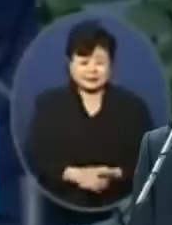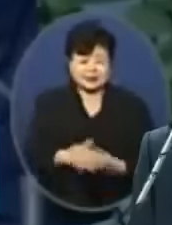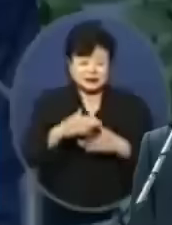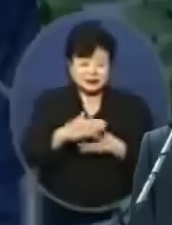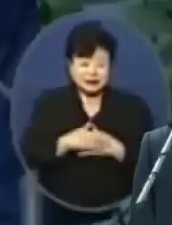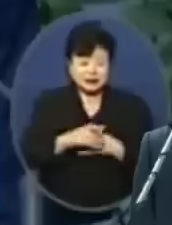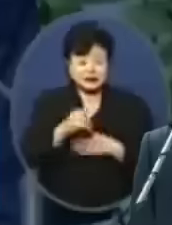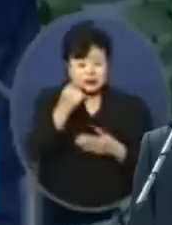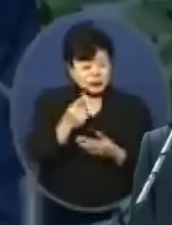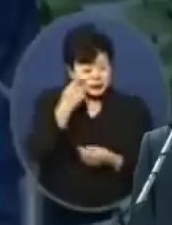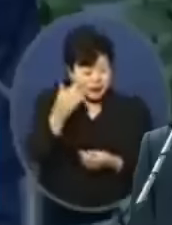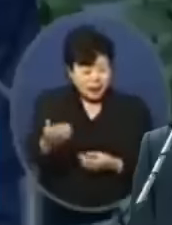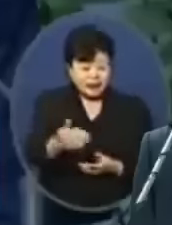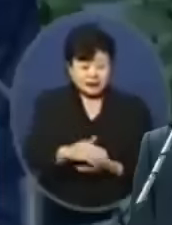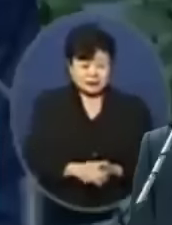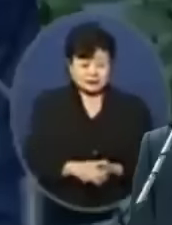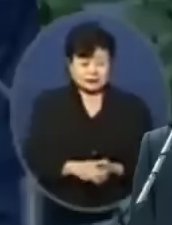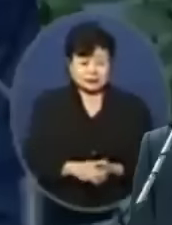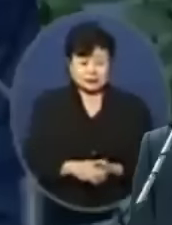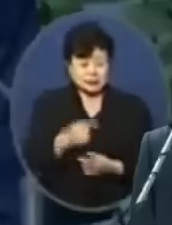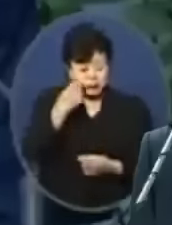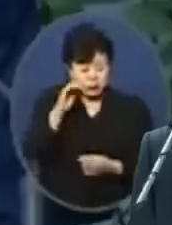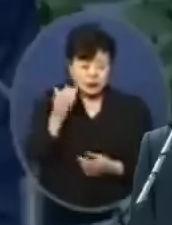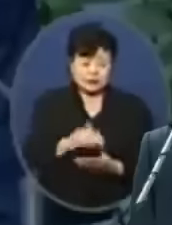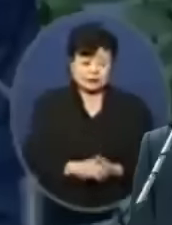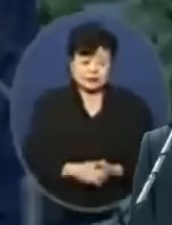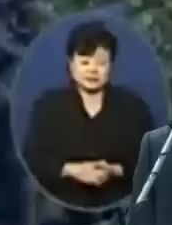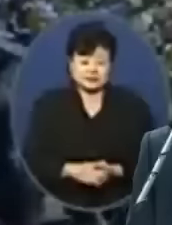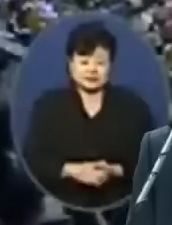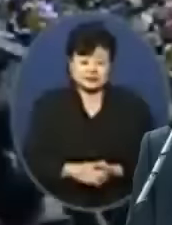나는 어디에서 왔는가를 질문하게 되는 것입니다.